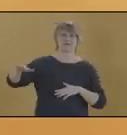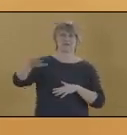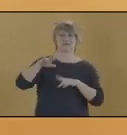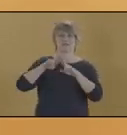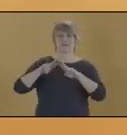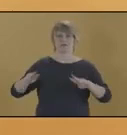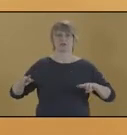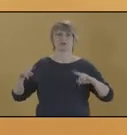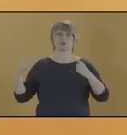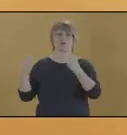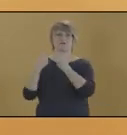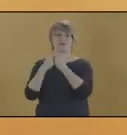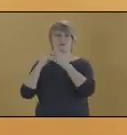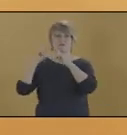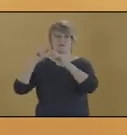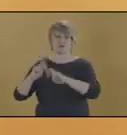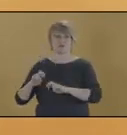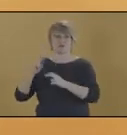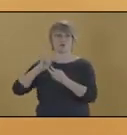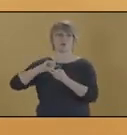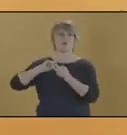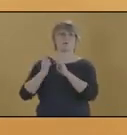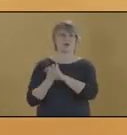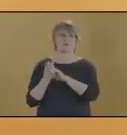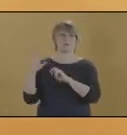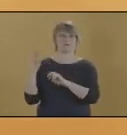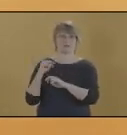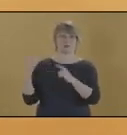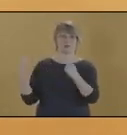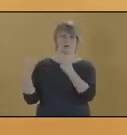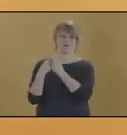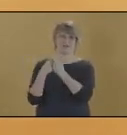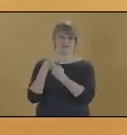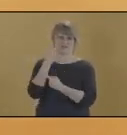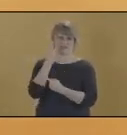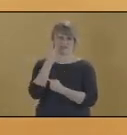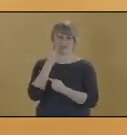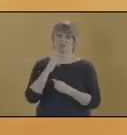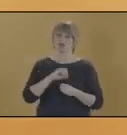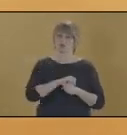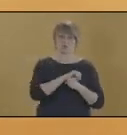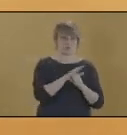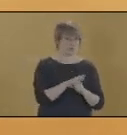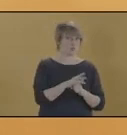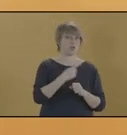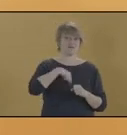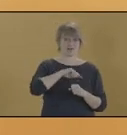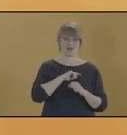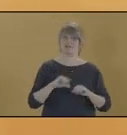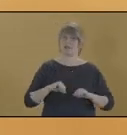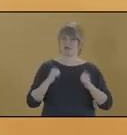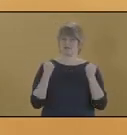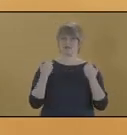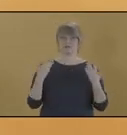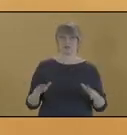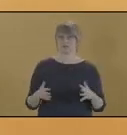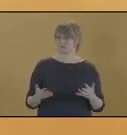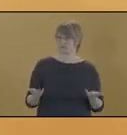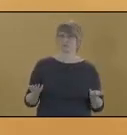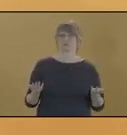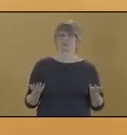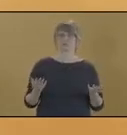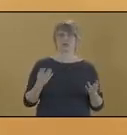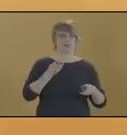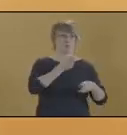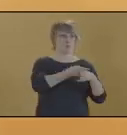und Konfliktforschung tätig, ist der Umgang mit Konflikten. Also, und das haben wir bei Corona ja alle erlebt, dass wir auf einmal einen